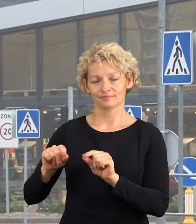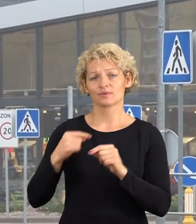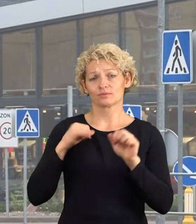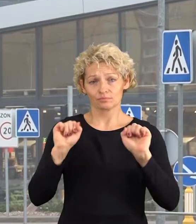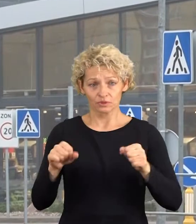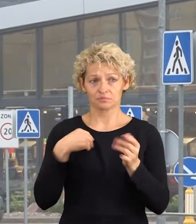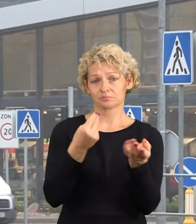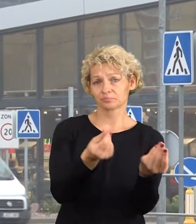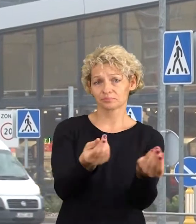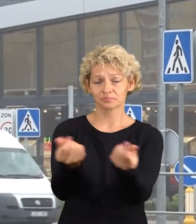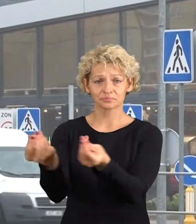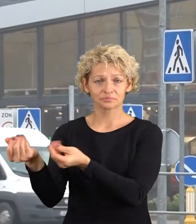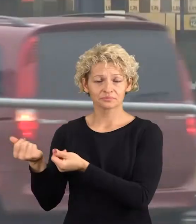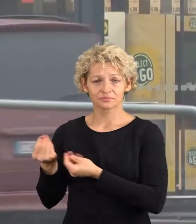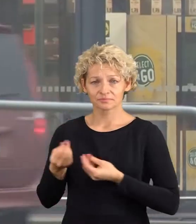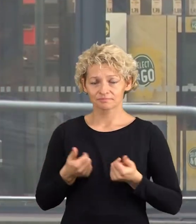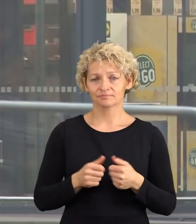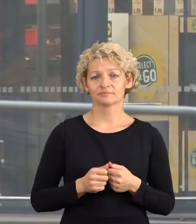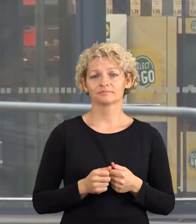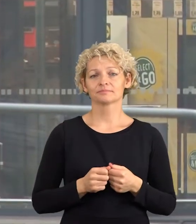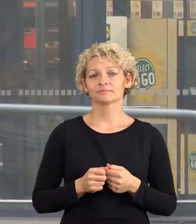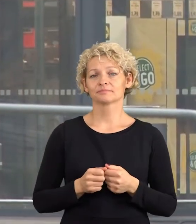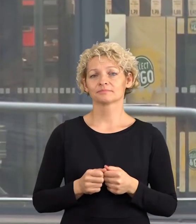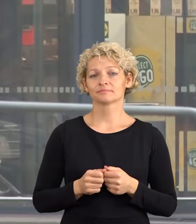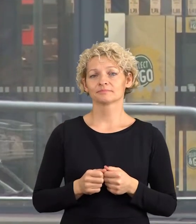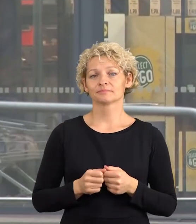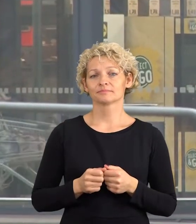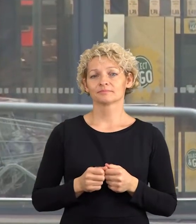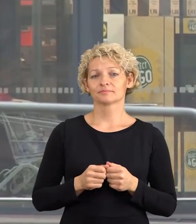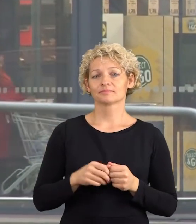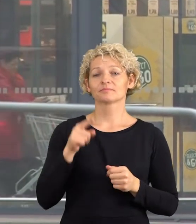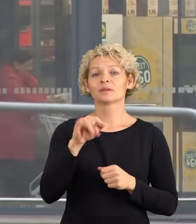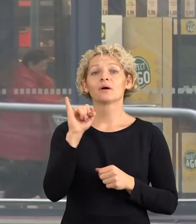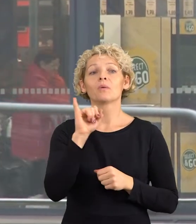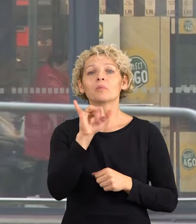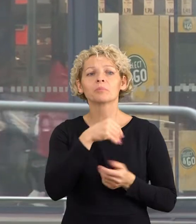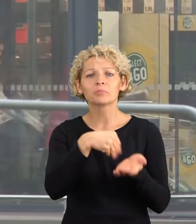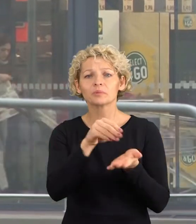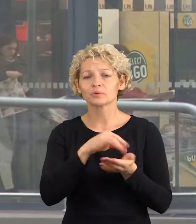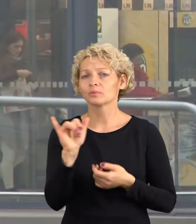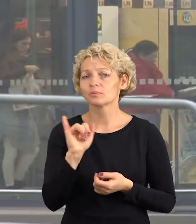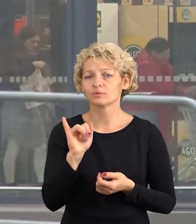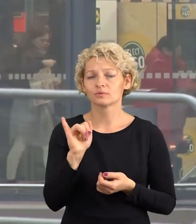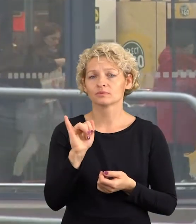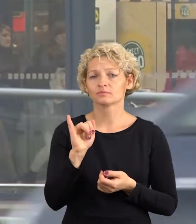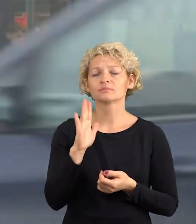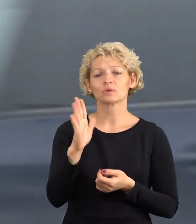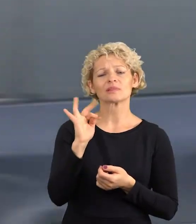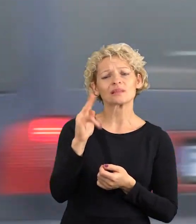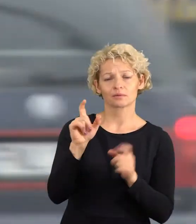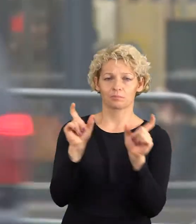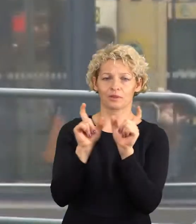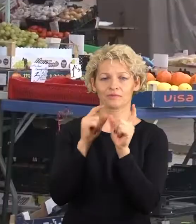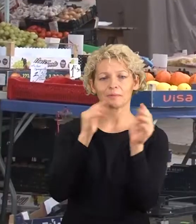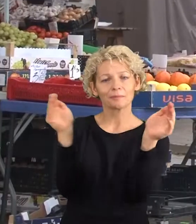kuponai, kuriuos galima nusipirkti už mažesnę kainą, nei yra normali jų vertė. Už juos apsipirkti būtų galima tik smulkių prekybininkų ar